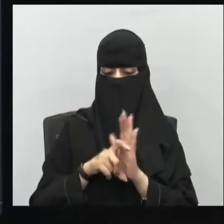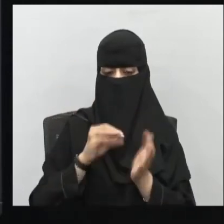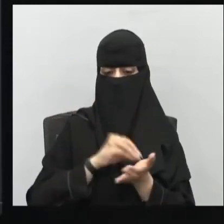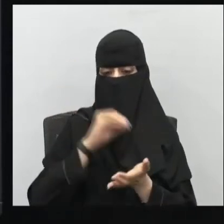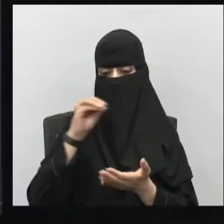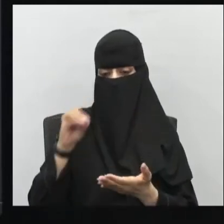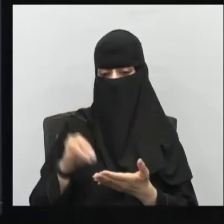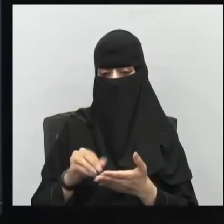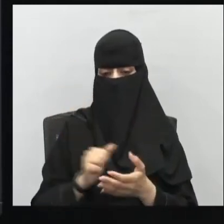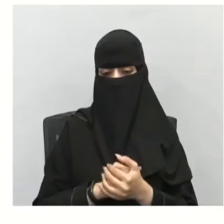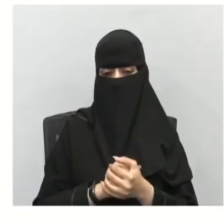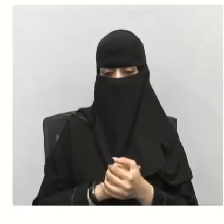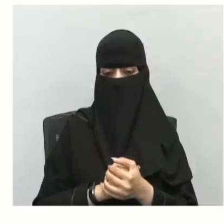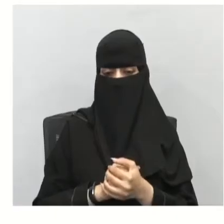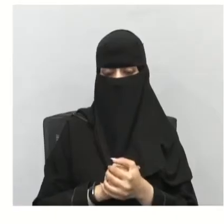يا صغاري،